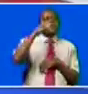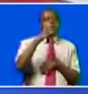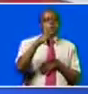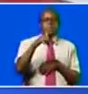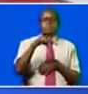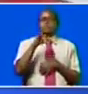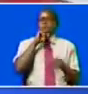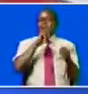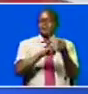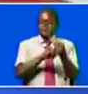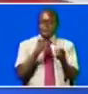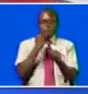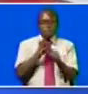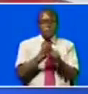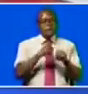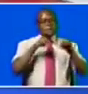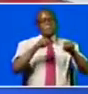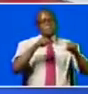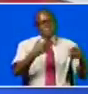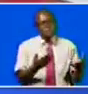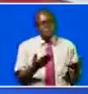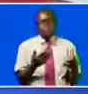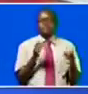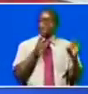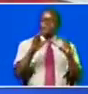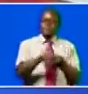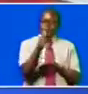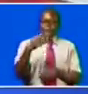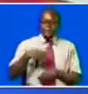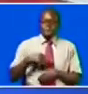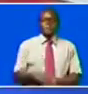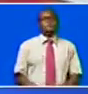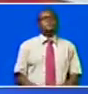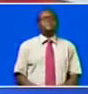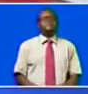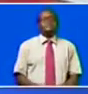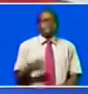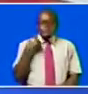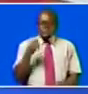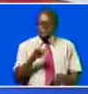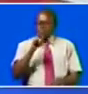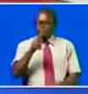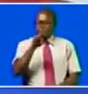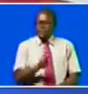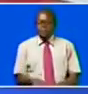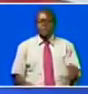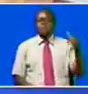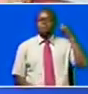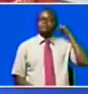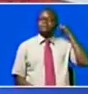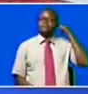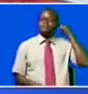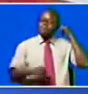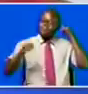ambaye anajulikana na watu wengi, makazi yake ni ya kuwasiliana na watu wengi. Mwanamke akishaona tu ni jena anapiga simu, anaishika. Pengine ni